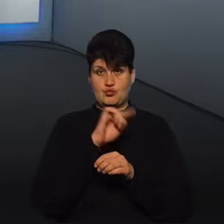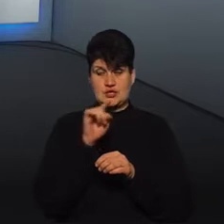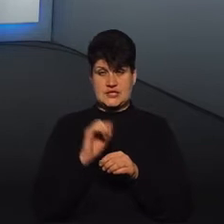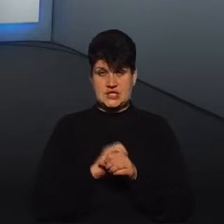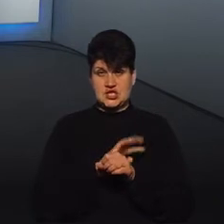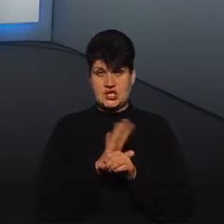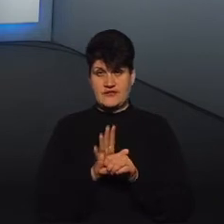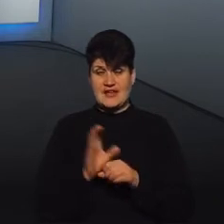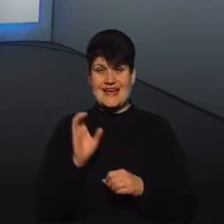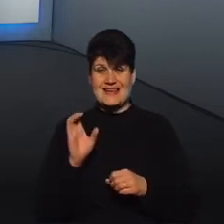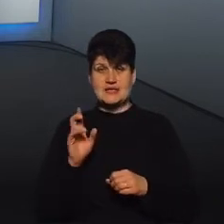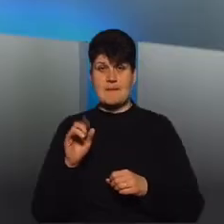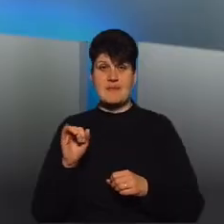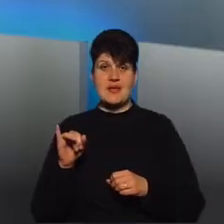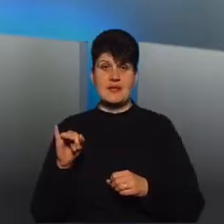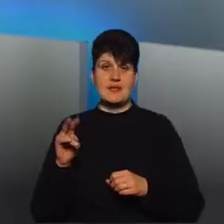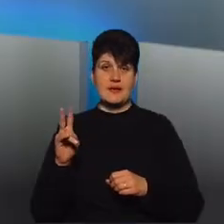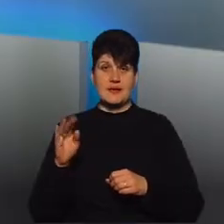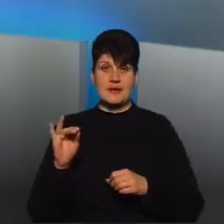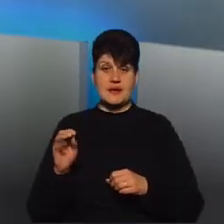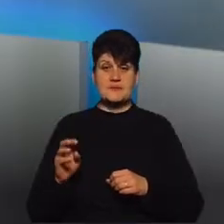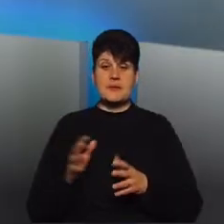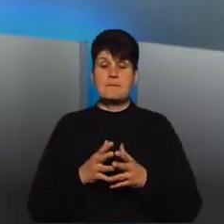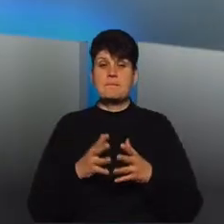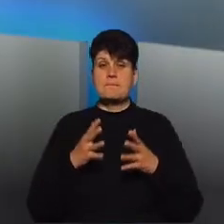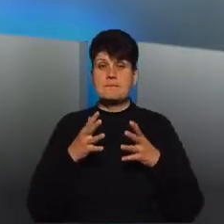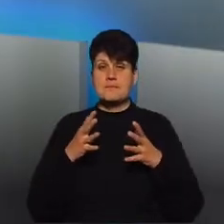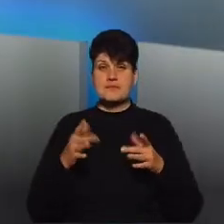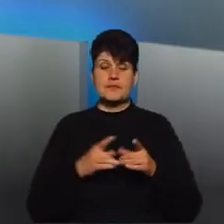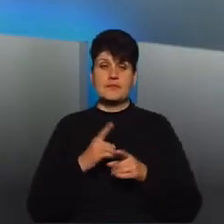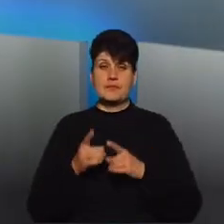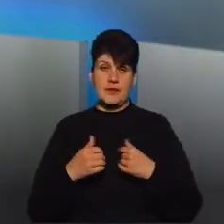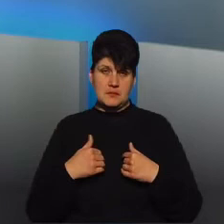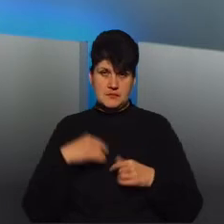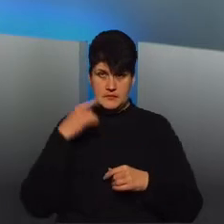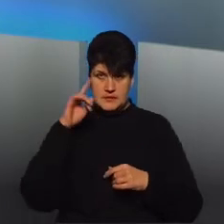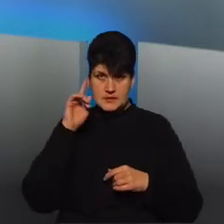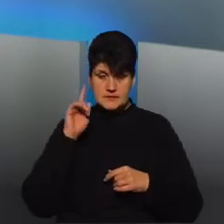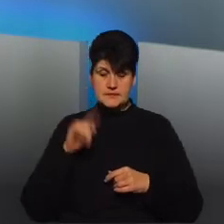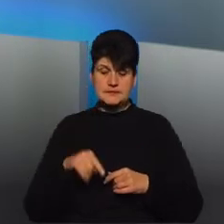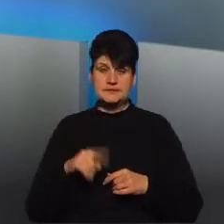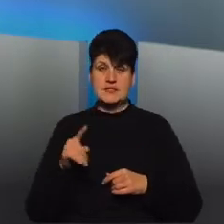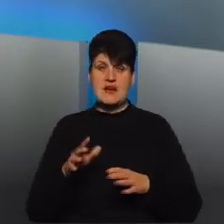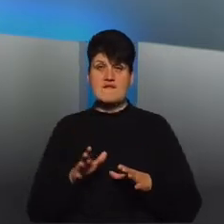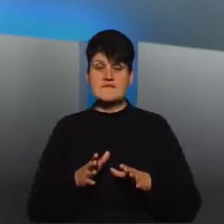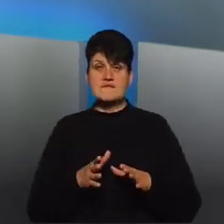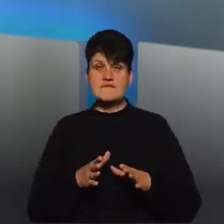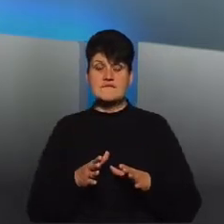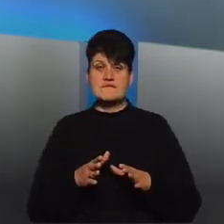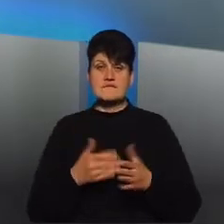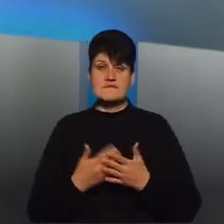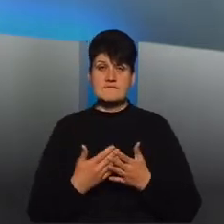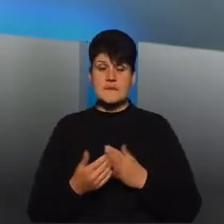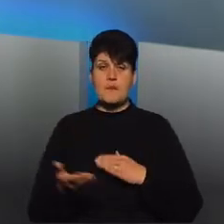S-білками, все-таки більшість мутацій нам знайомі за варіантами попередніми. Хоч